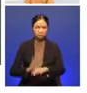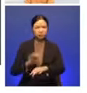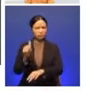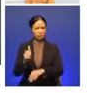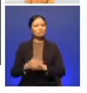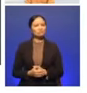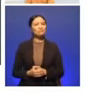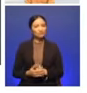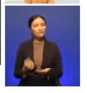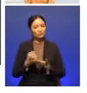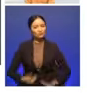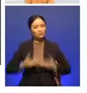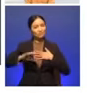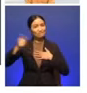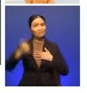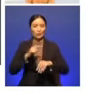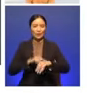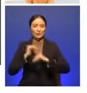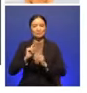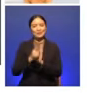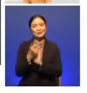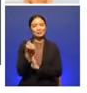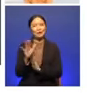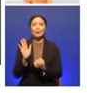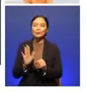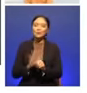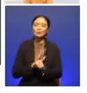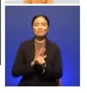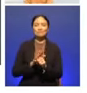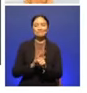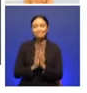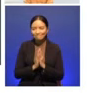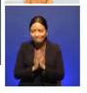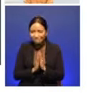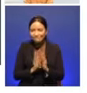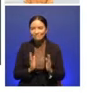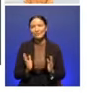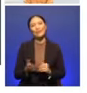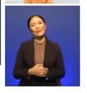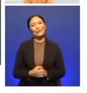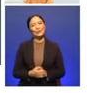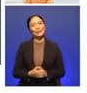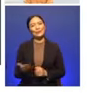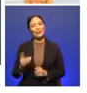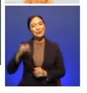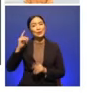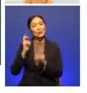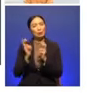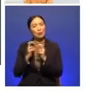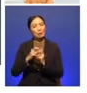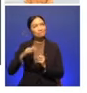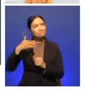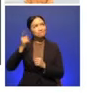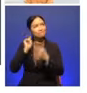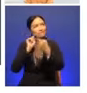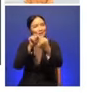ครับก็ใช้เวลาได้15นาทีพอดีครับขอบคุณครับ ค่ะขอบคุณค่ะพี่กะลอกได้พาเราไปถึง20ปีข้างหน้